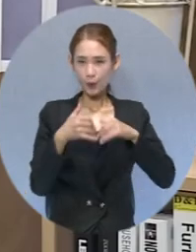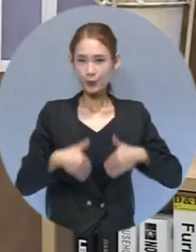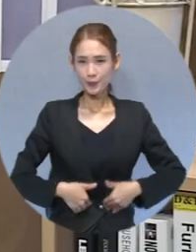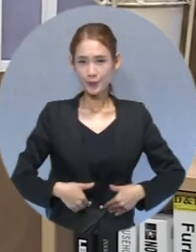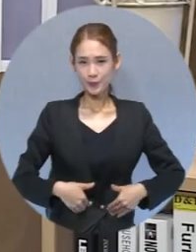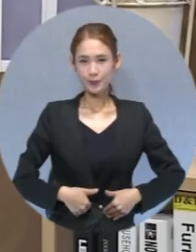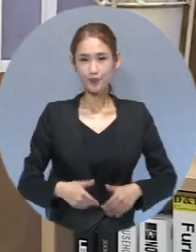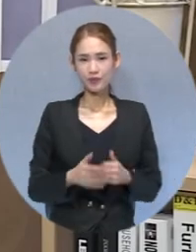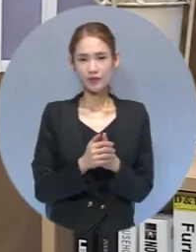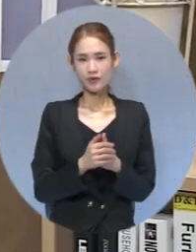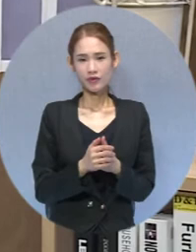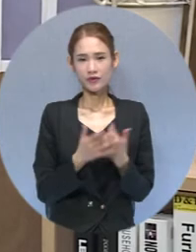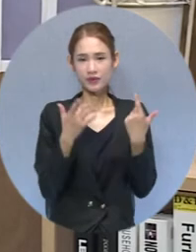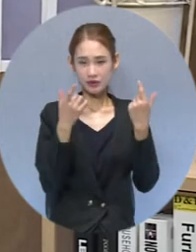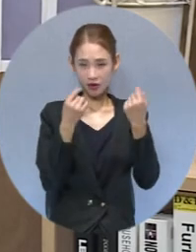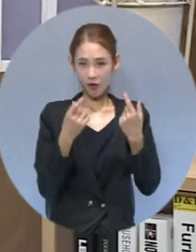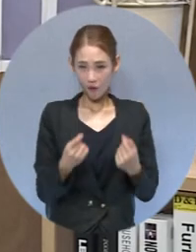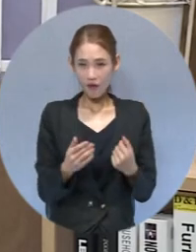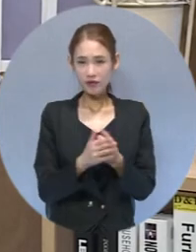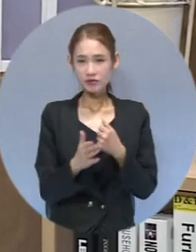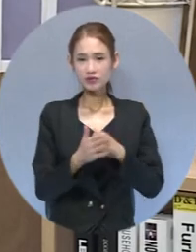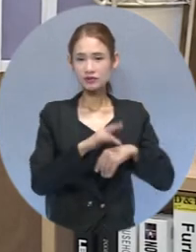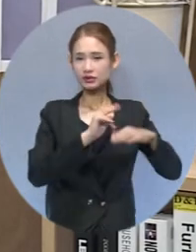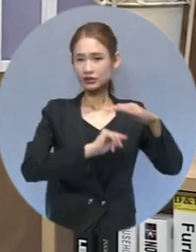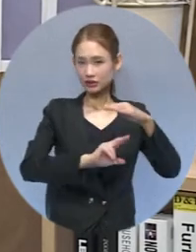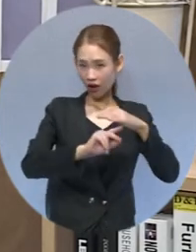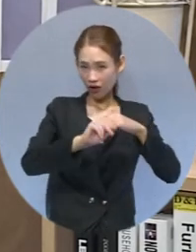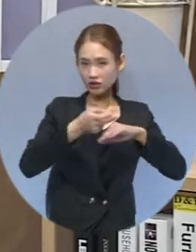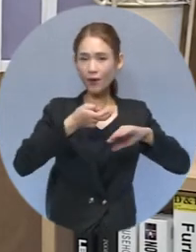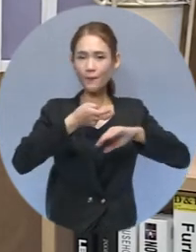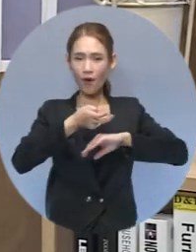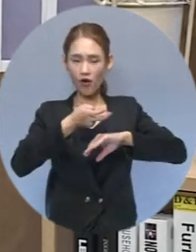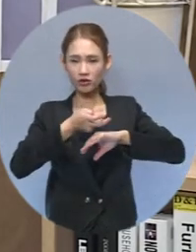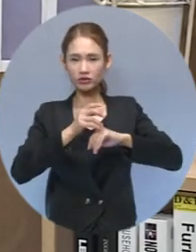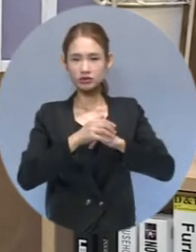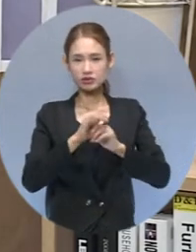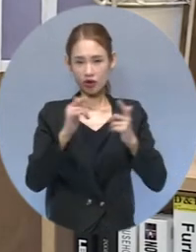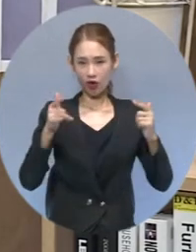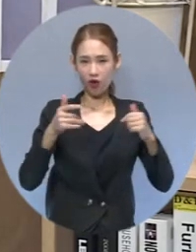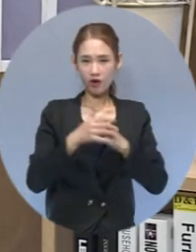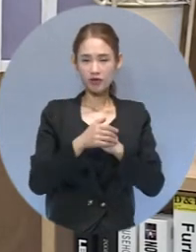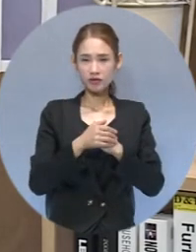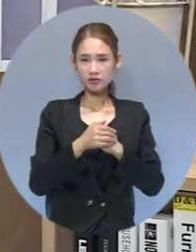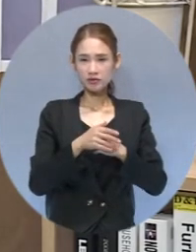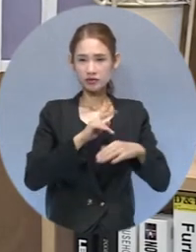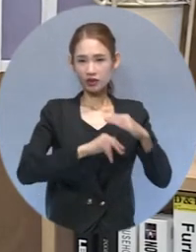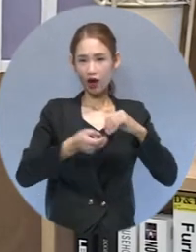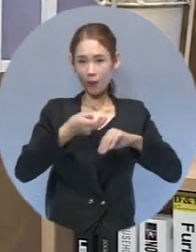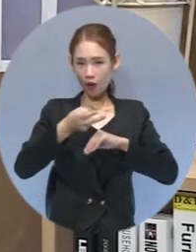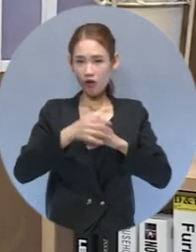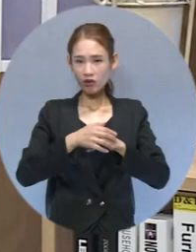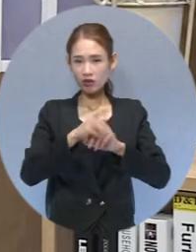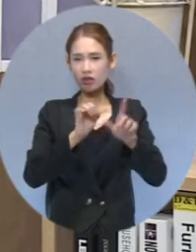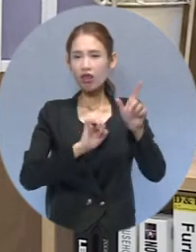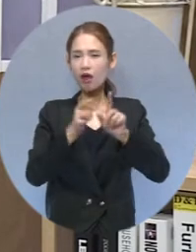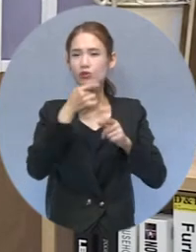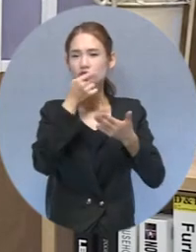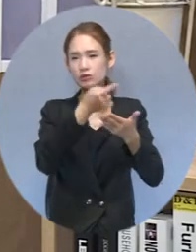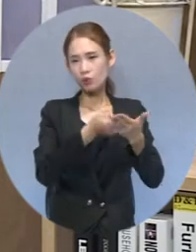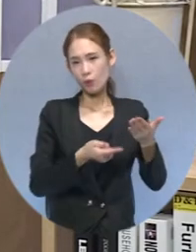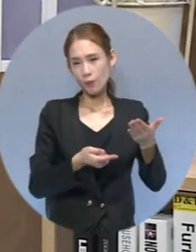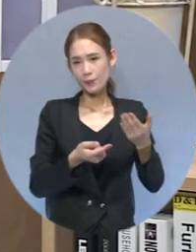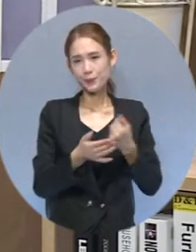그럼 이러한 것들로 인해서 좀 뭐 지하철이라든지 이런 버스와 같은 대중교통들이 다 적자, 심각한 적자를 보는